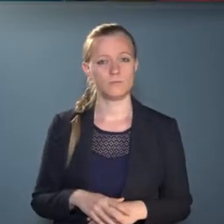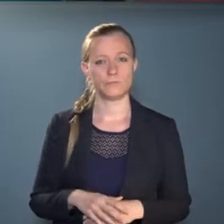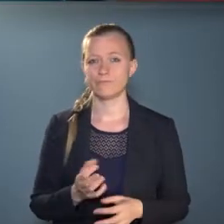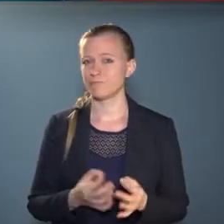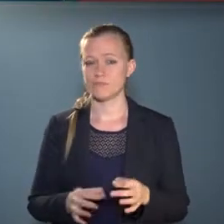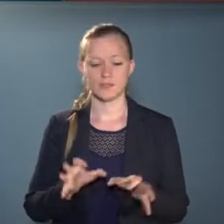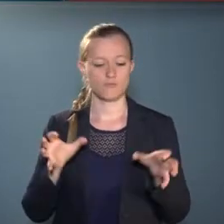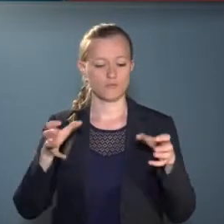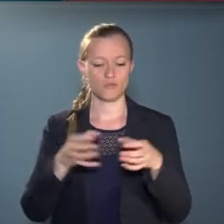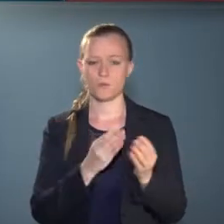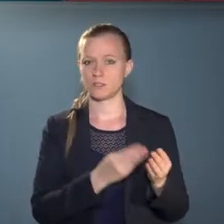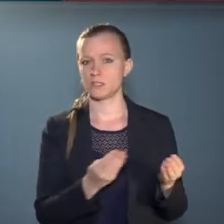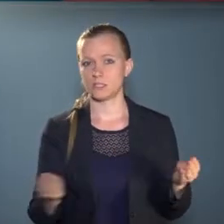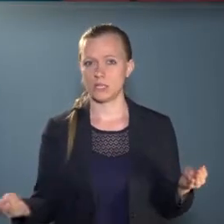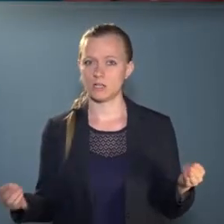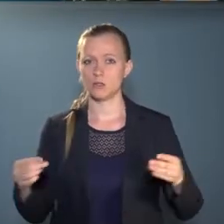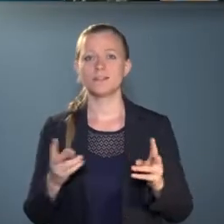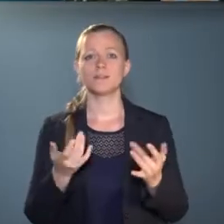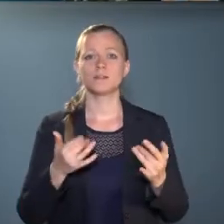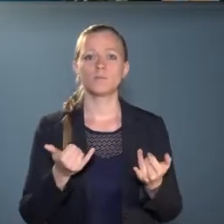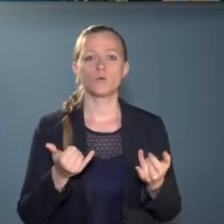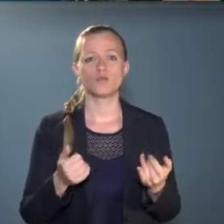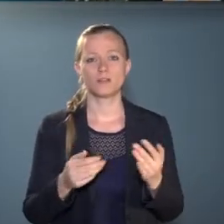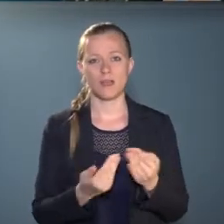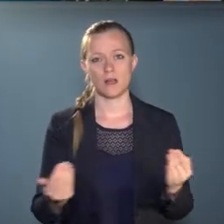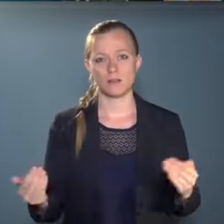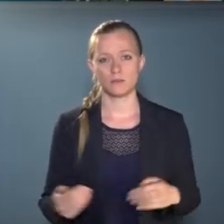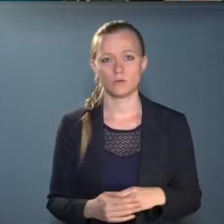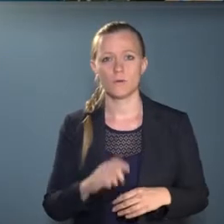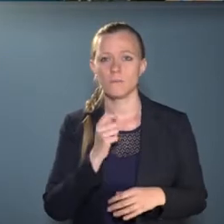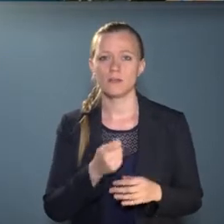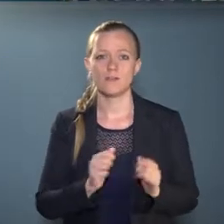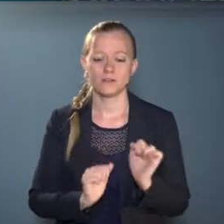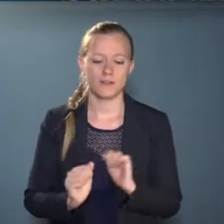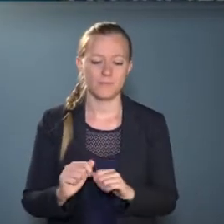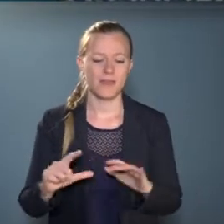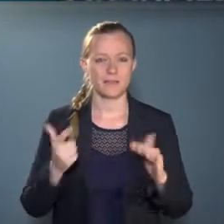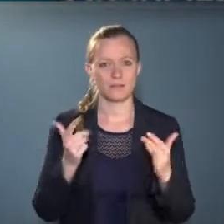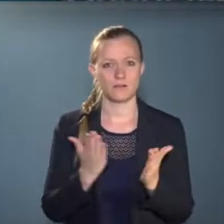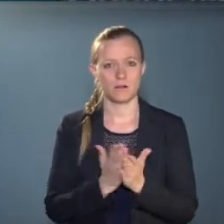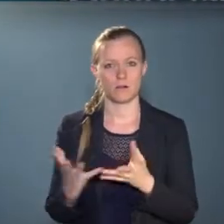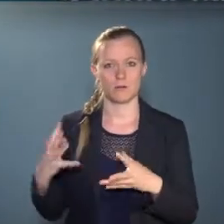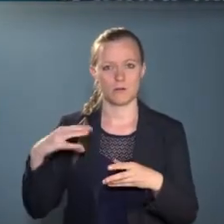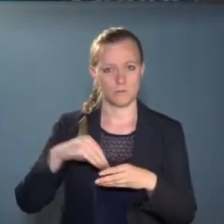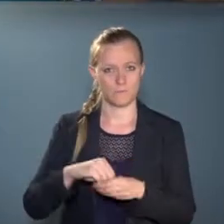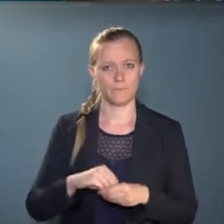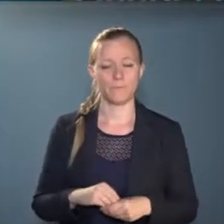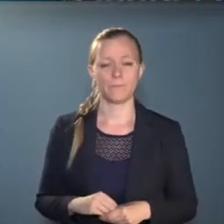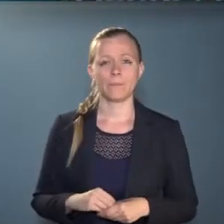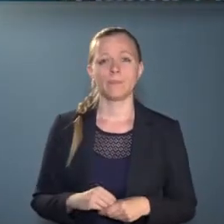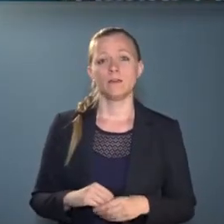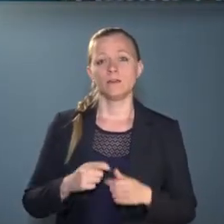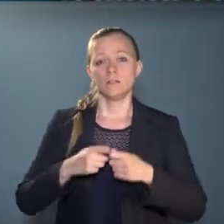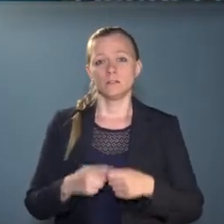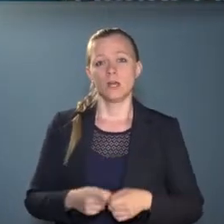egész csoport kiállítónak. Kik vannak itt idén? A Magyar Védelmi Ipari Szövetség ebben az évben 7. alkalommal vesz részt a rendezvényen.